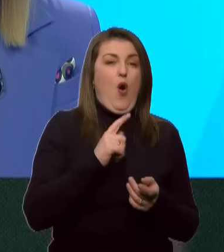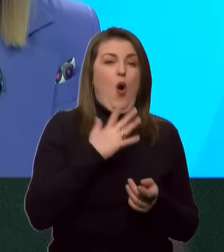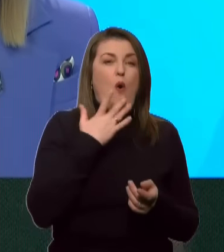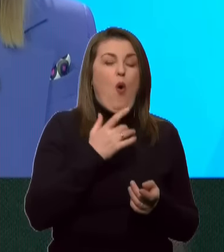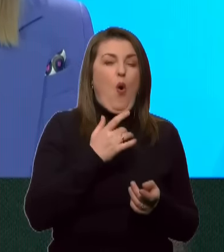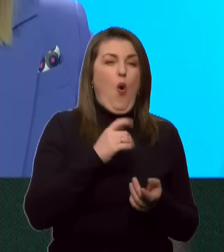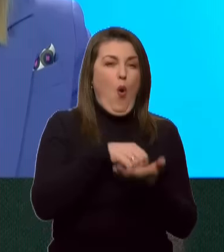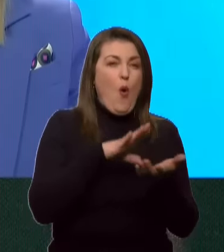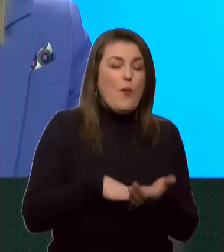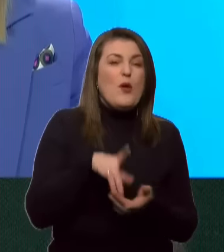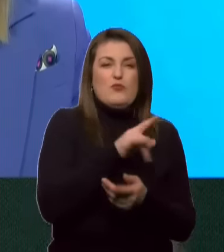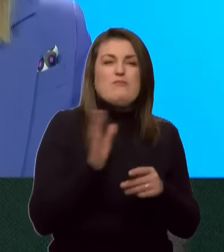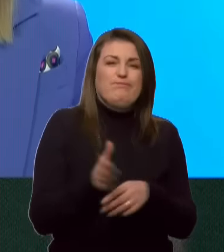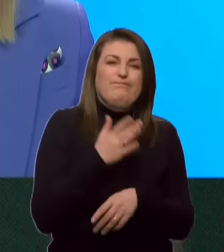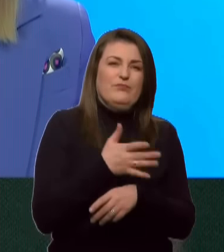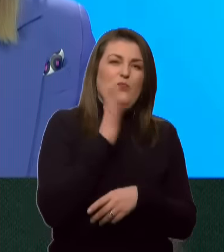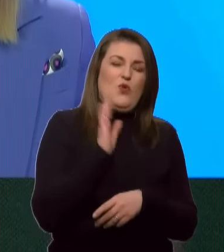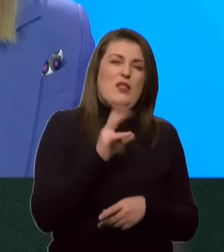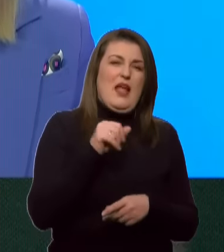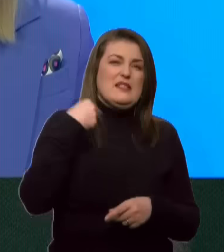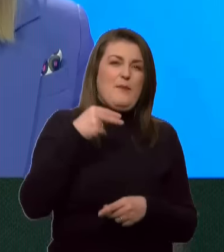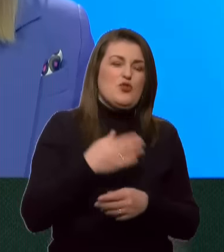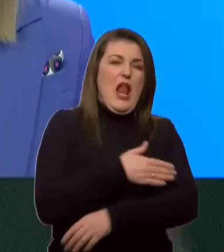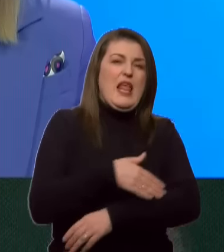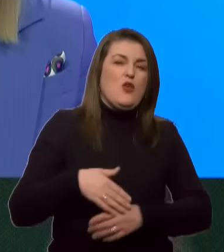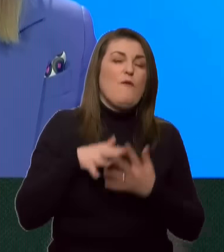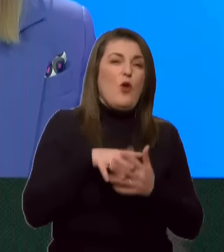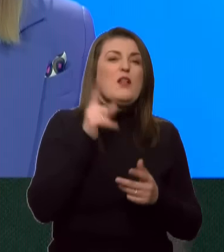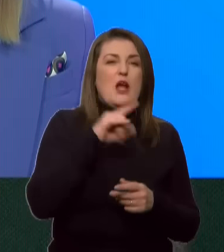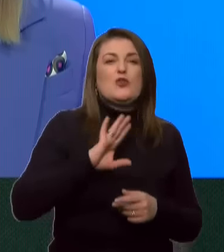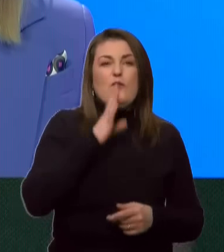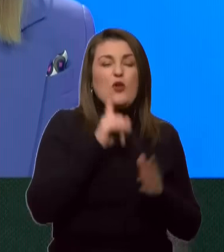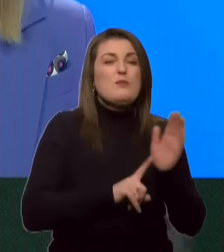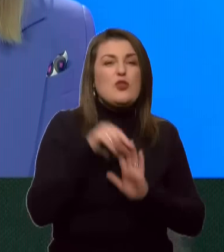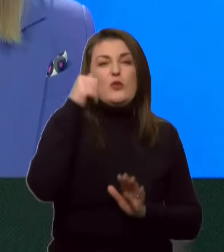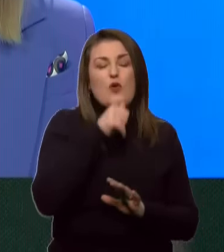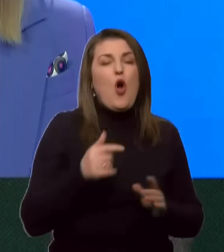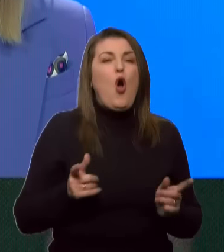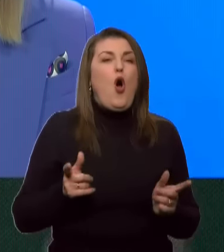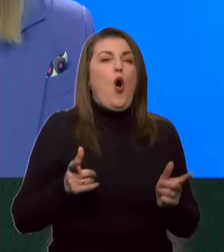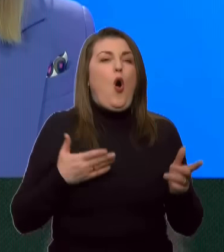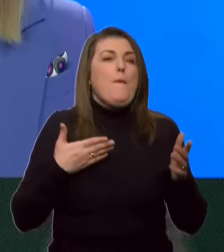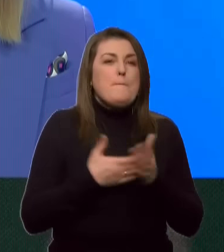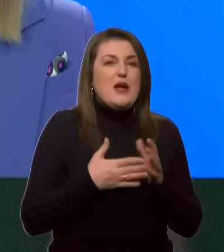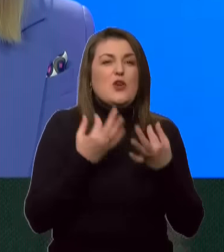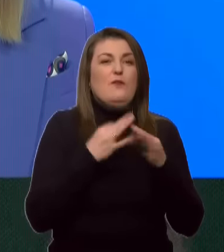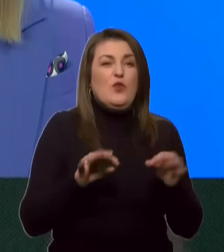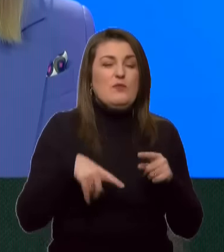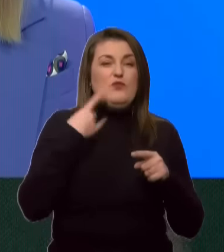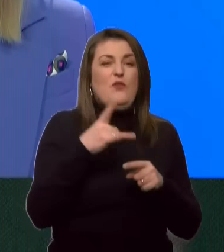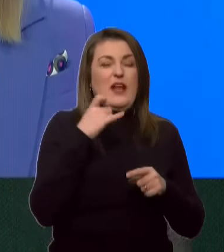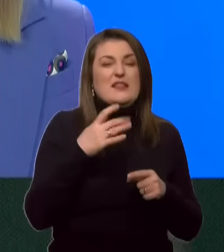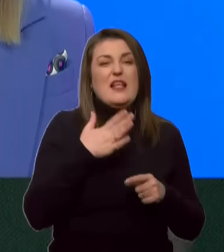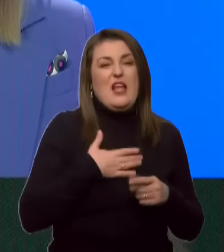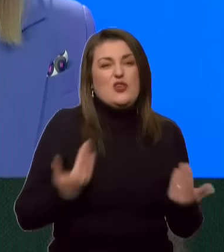масово наших мешканців на Запорізьку лінію фронту. Також ворог з початку року обмежив доступ в черговий раз наших мешканців